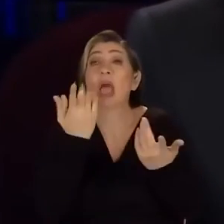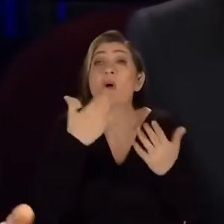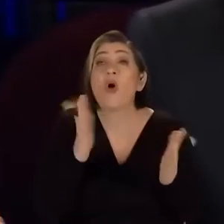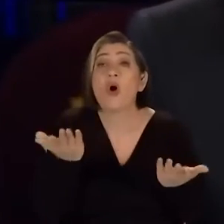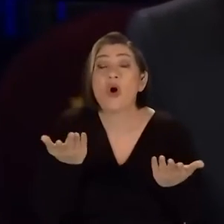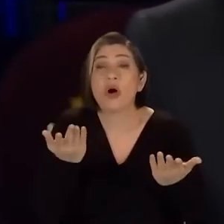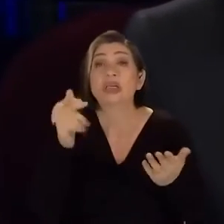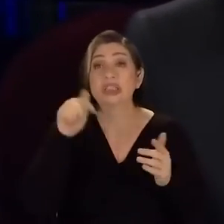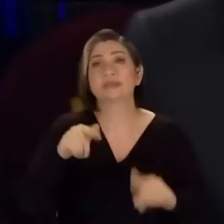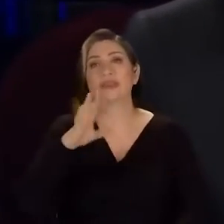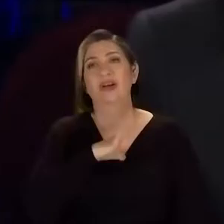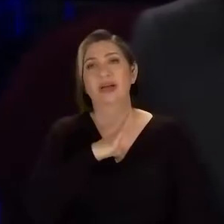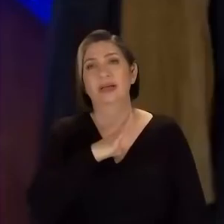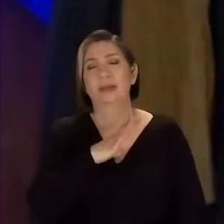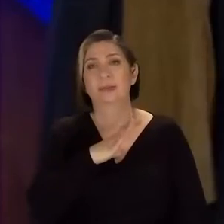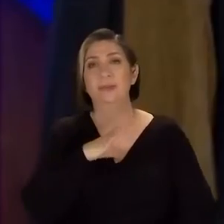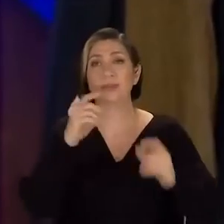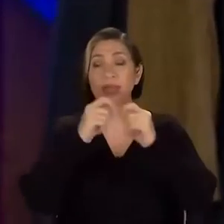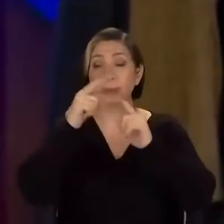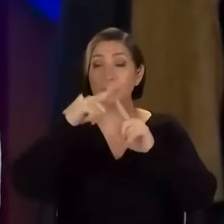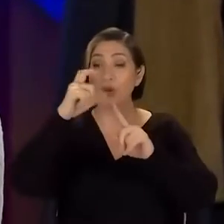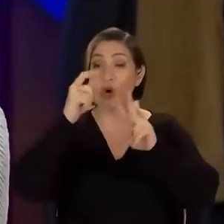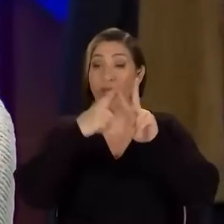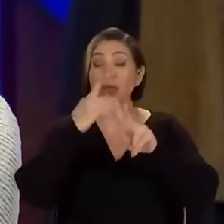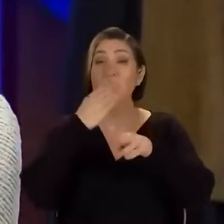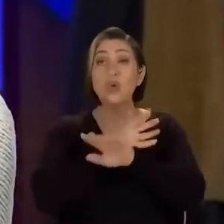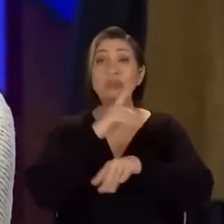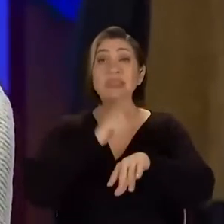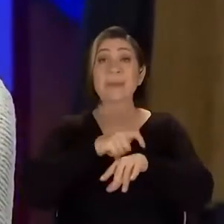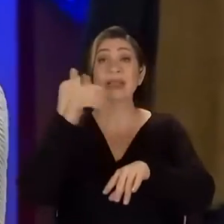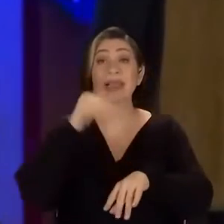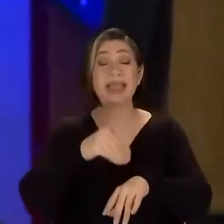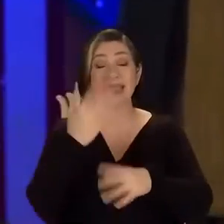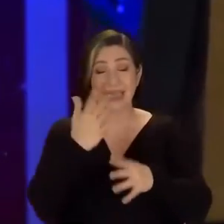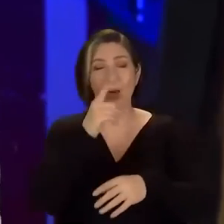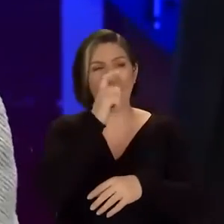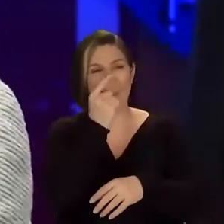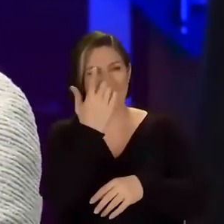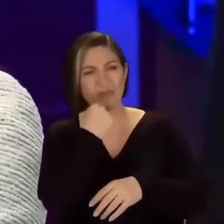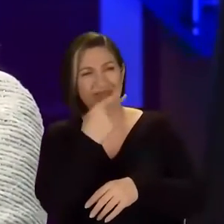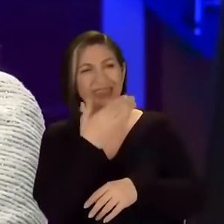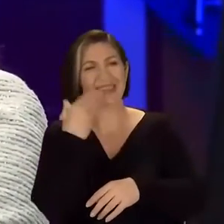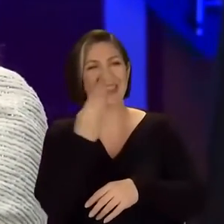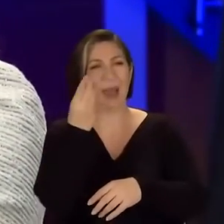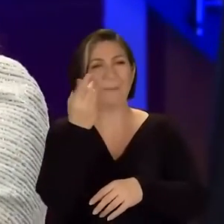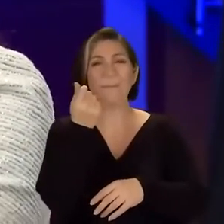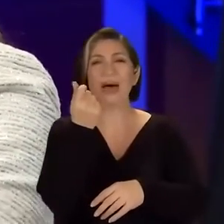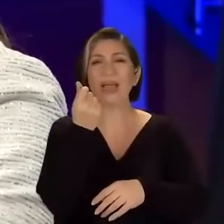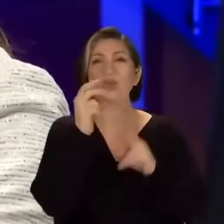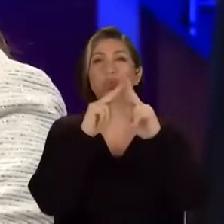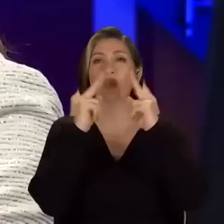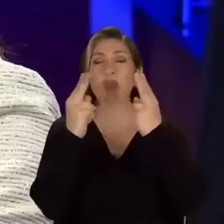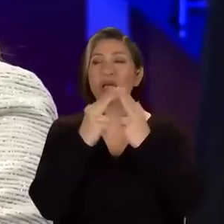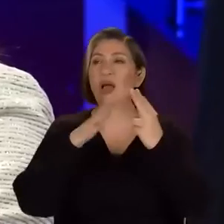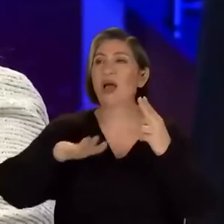Bravo. Şimdi var. Bitcoin neden bir de doğru bir zamanda geldi? Okan Bey biraz önce dediniz ya gençler parayı,